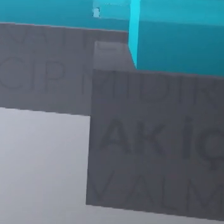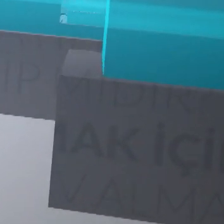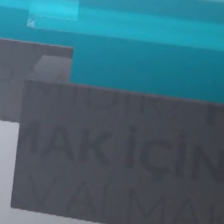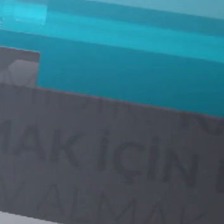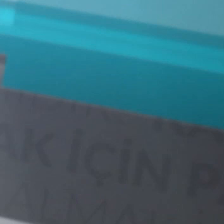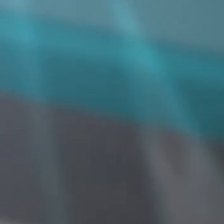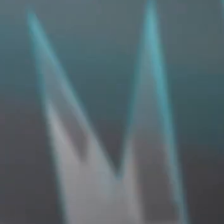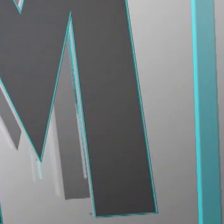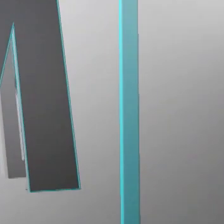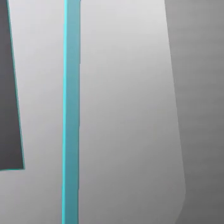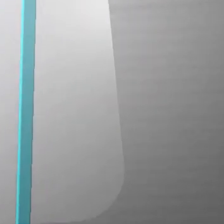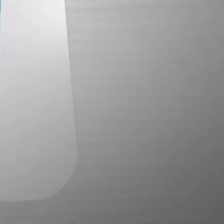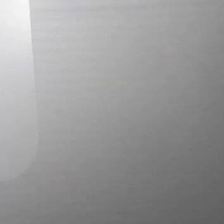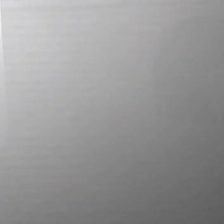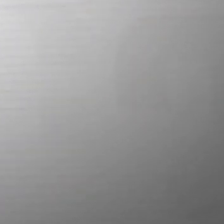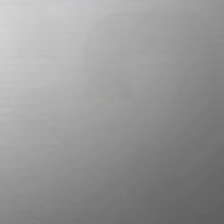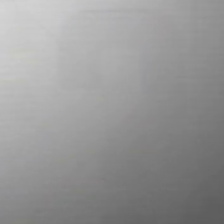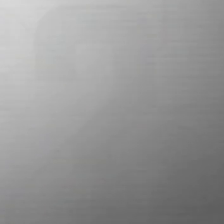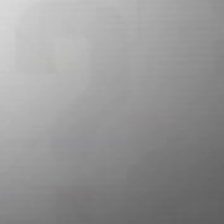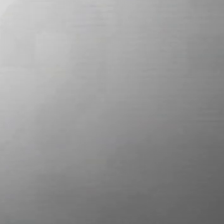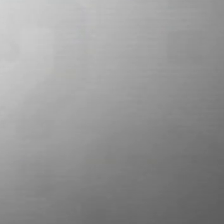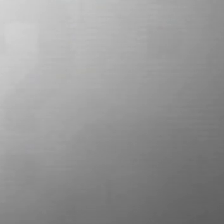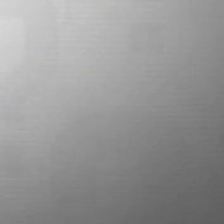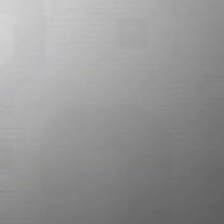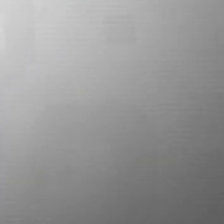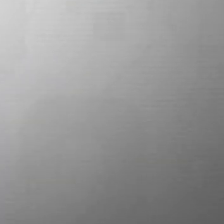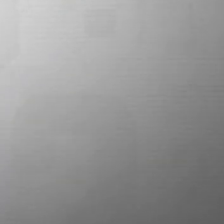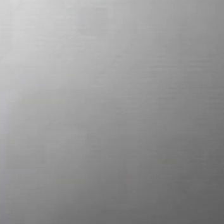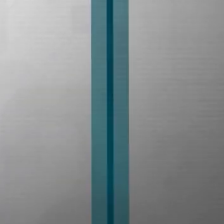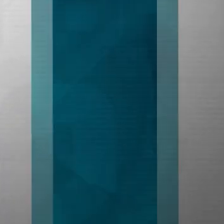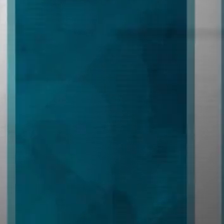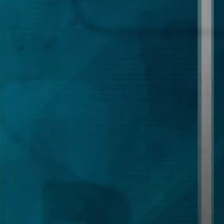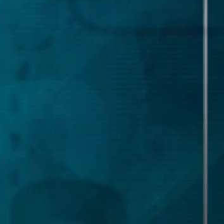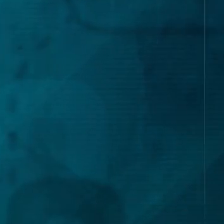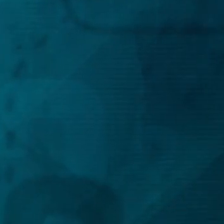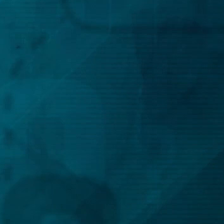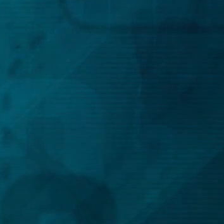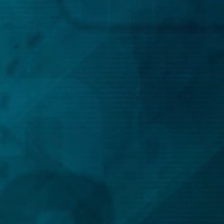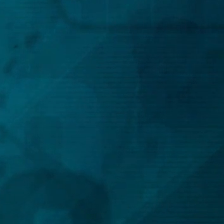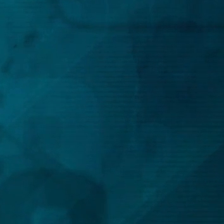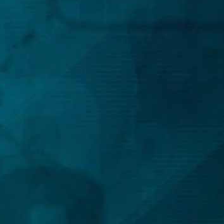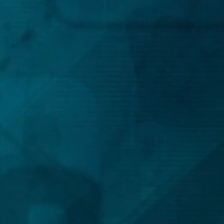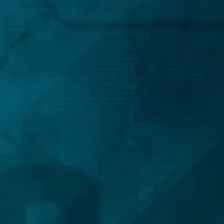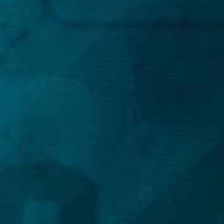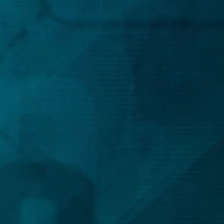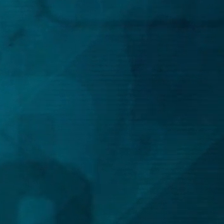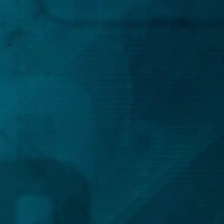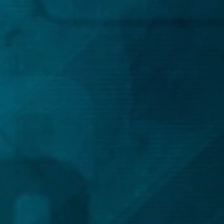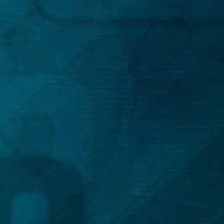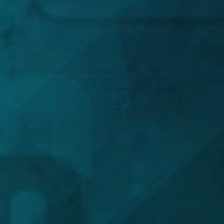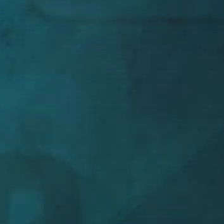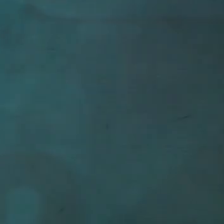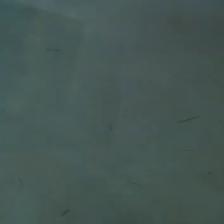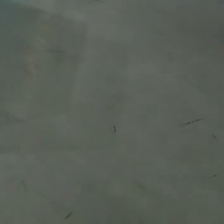İslami mezhebine göre evde hikâfa gerekiyor muyum? Kadın değil, nedir? Öğrenmek herkese